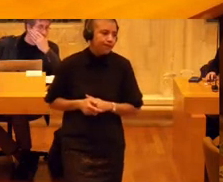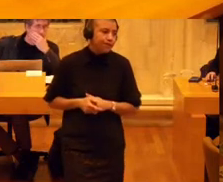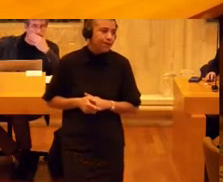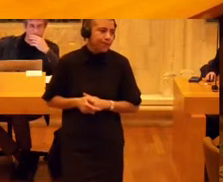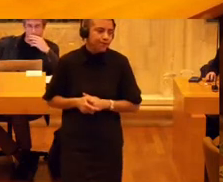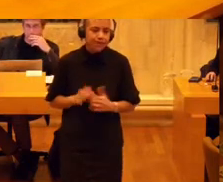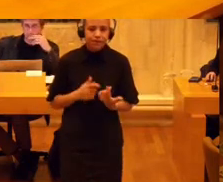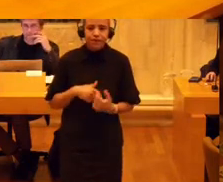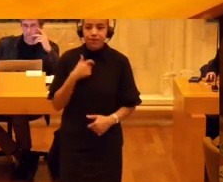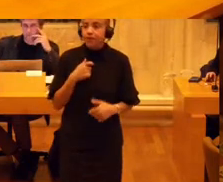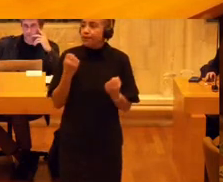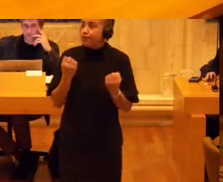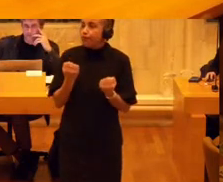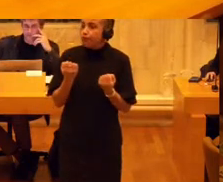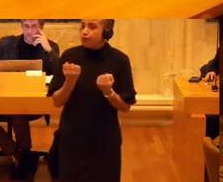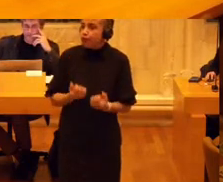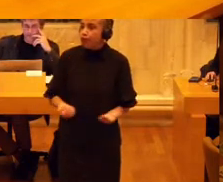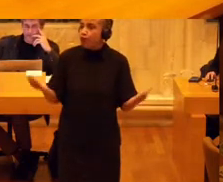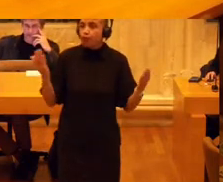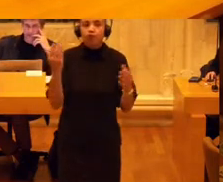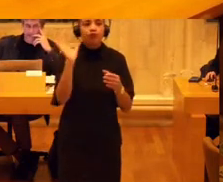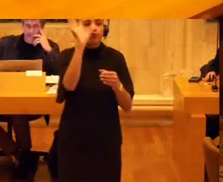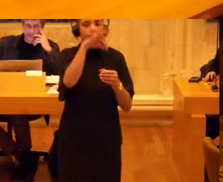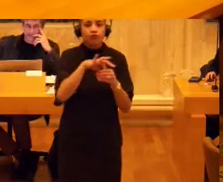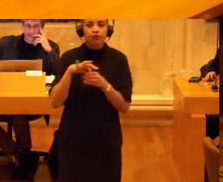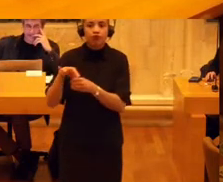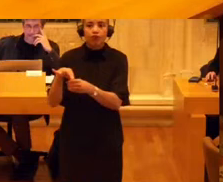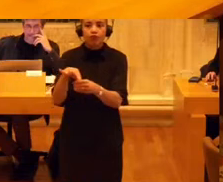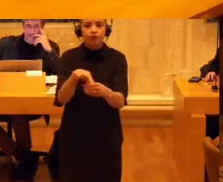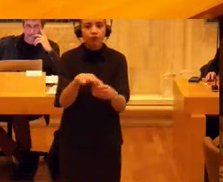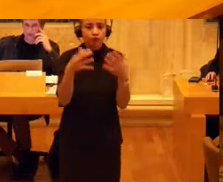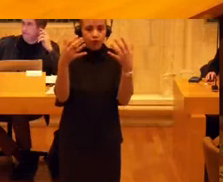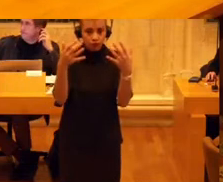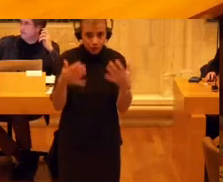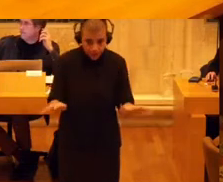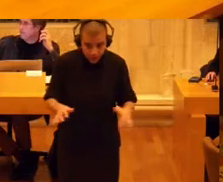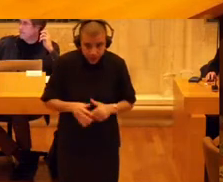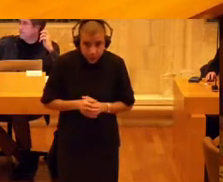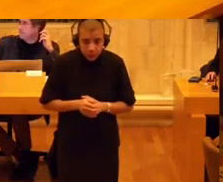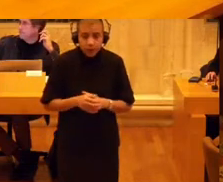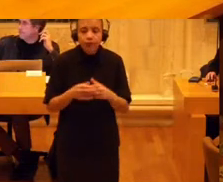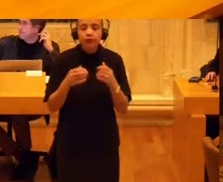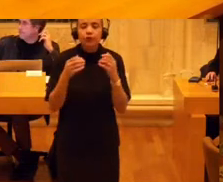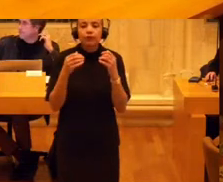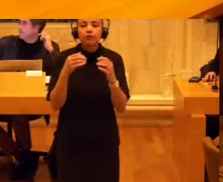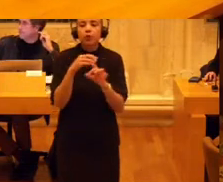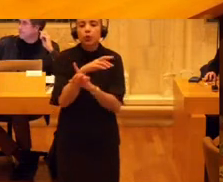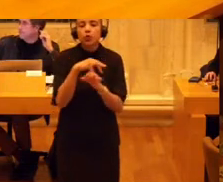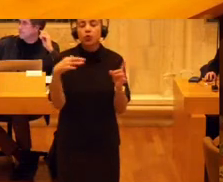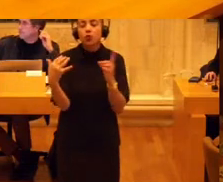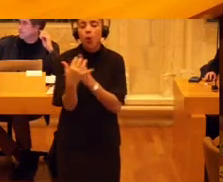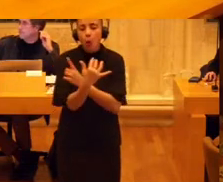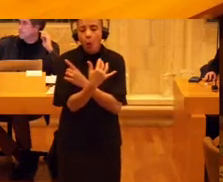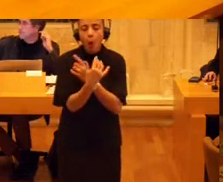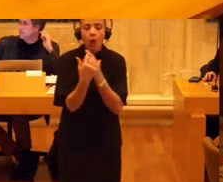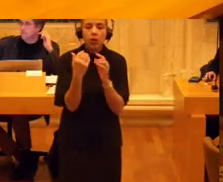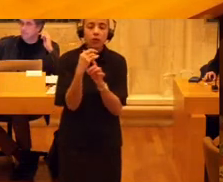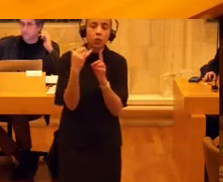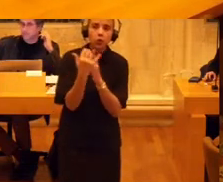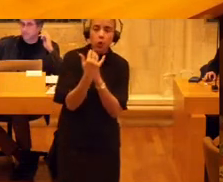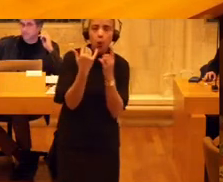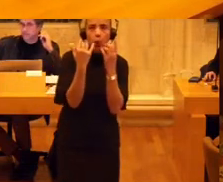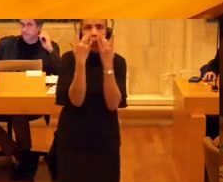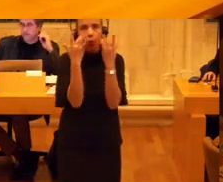Voilà, donc après ces différentes délibérations sur le monde socio-culturel, alors un sujet de